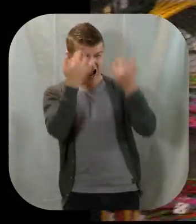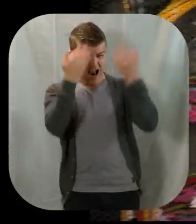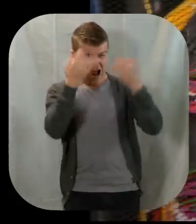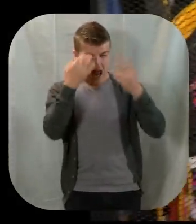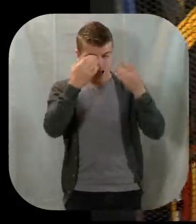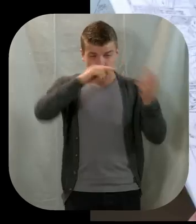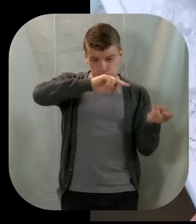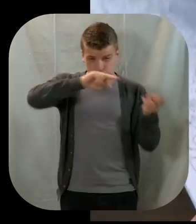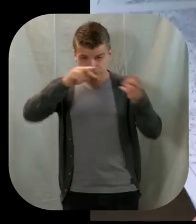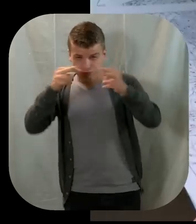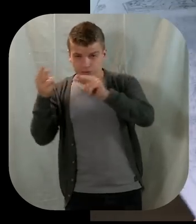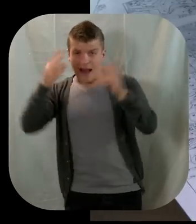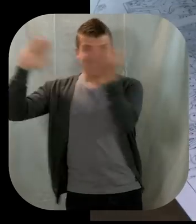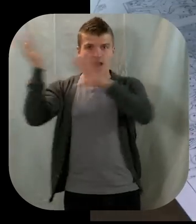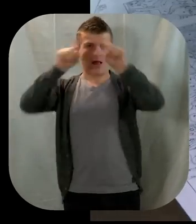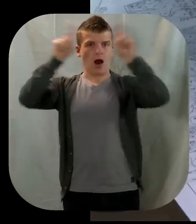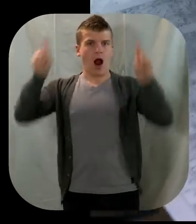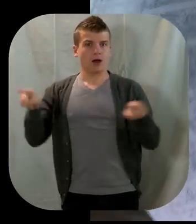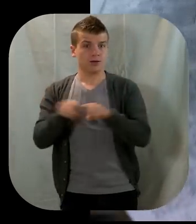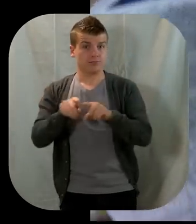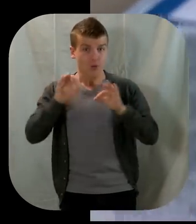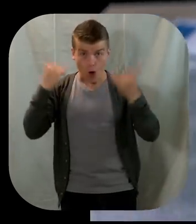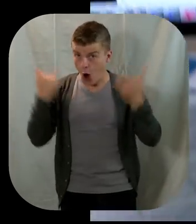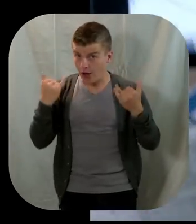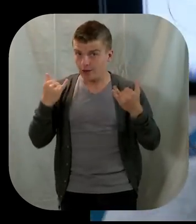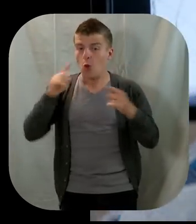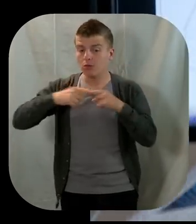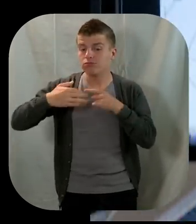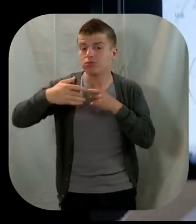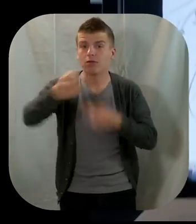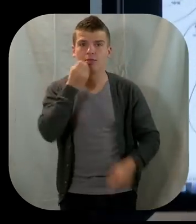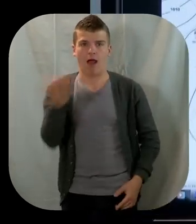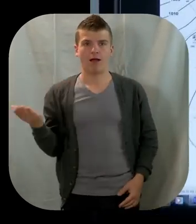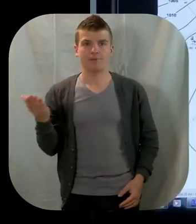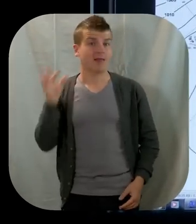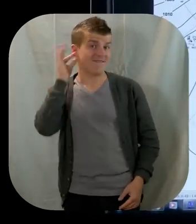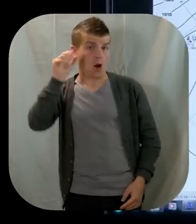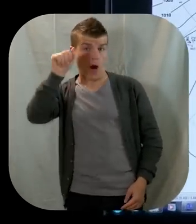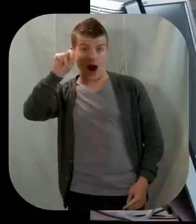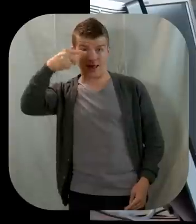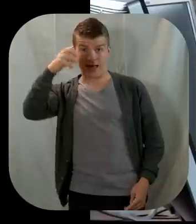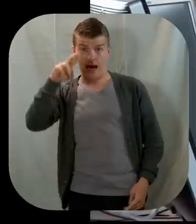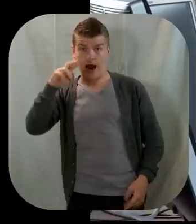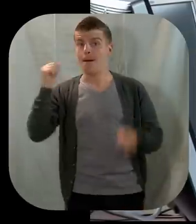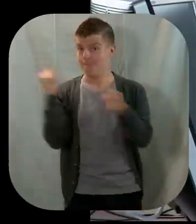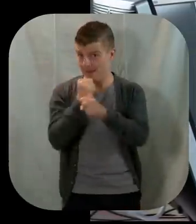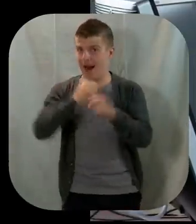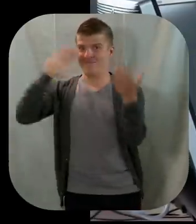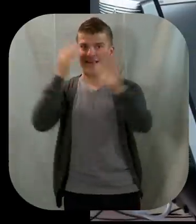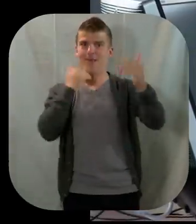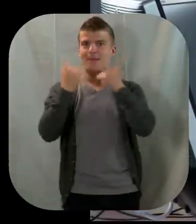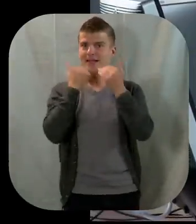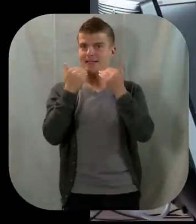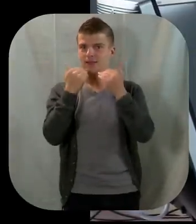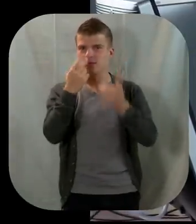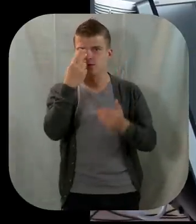Wetterkarten. Für heute und die nächsten Tage. Frau Anger macht dann den Wetterbericht. Heute sieht sie, dass